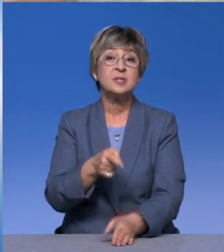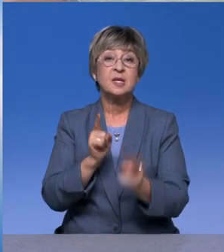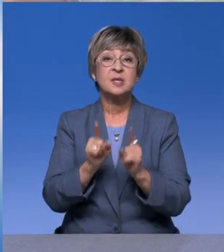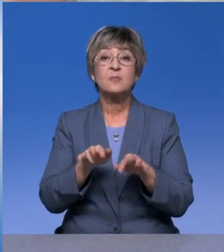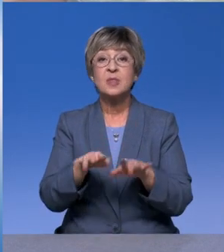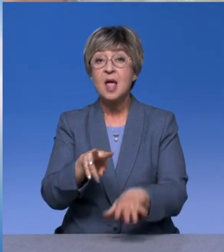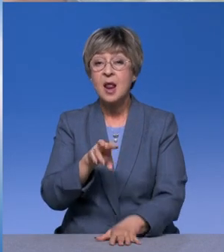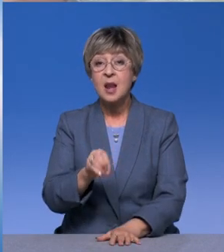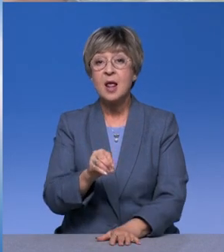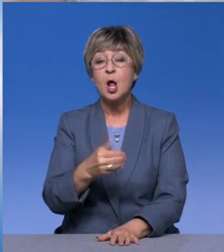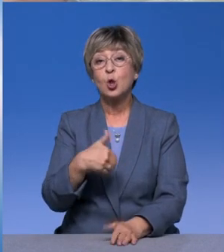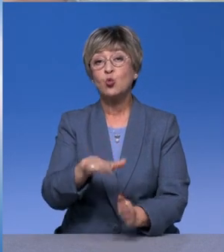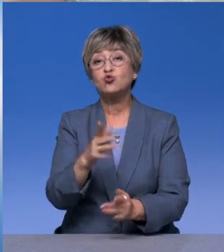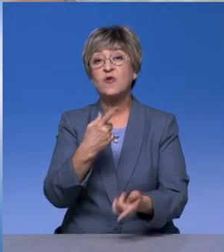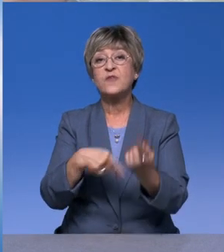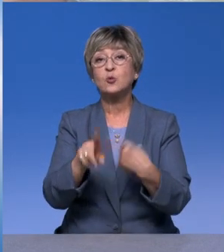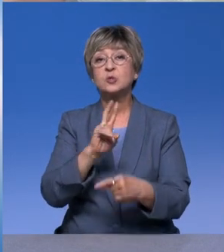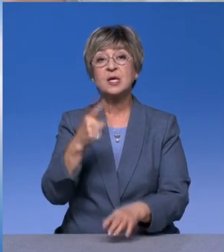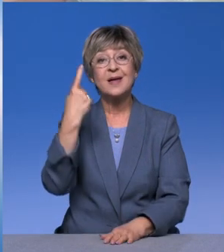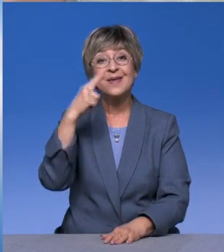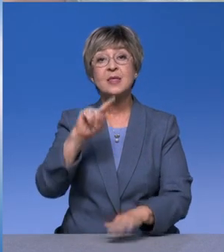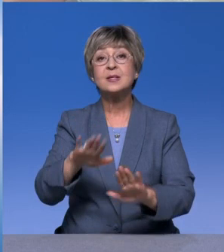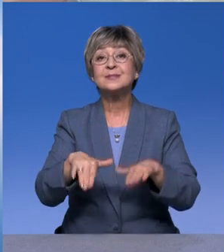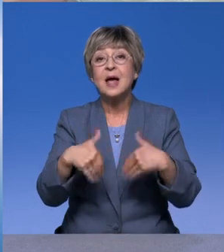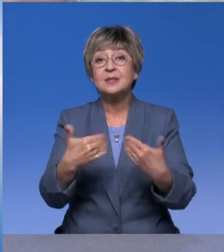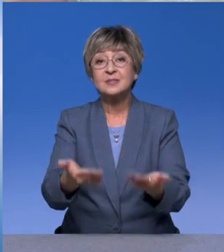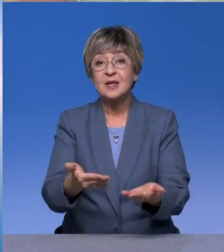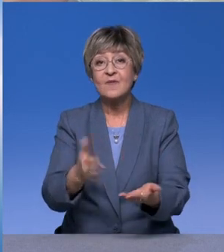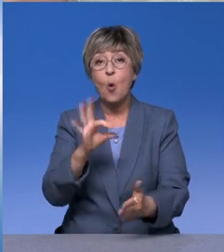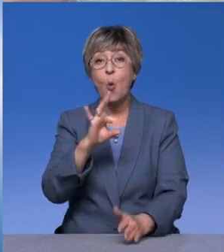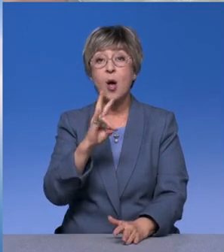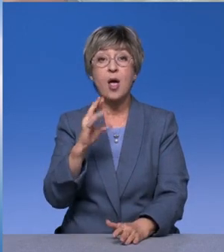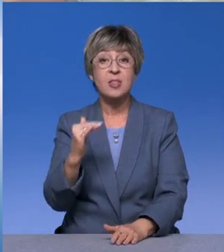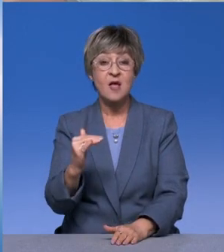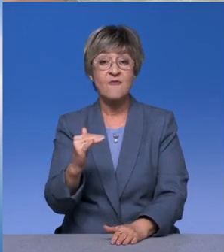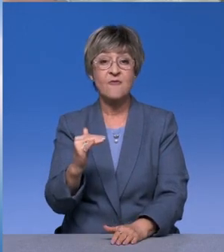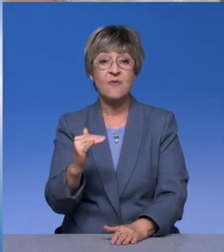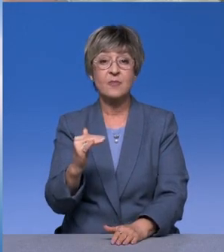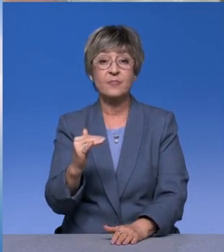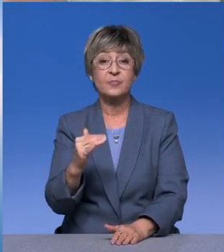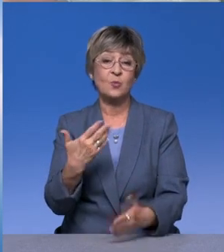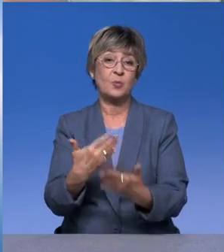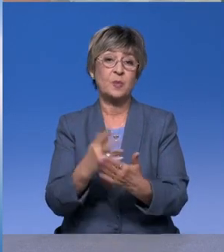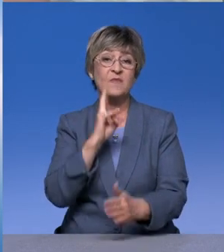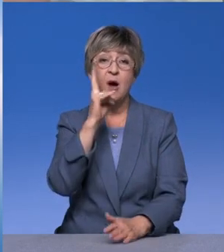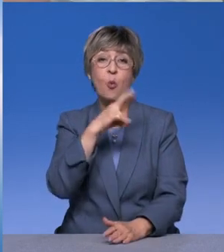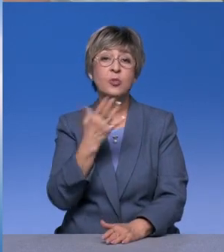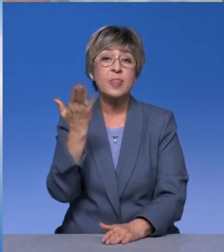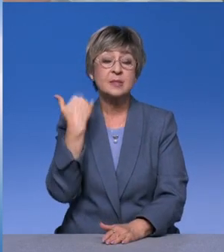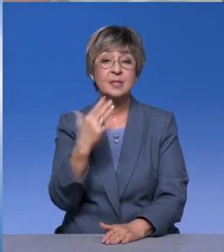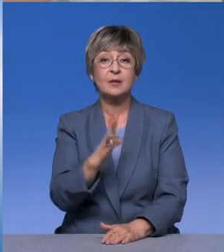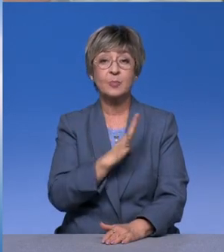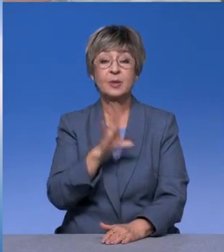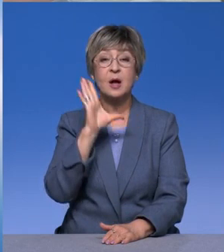стоит лучше вернуться к инициативе ОНФ давности, наверное, где-то 2 года,